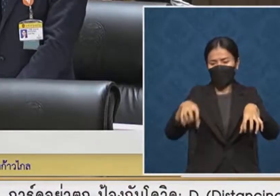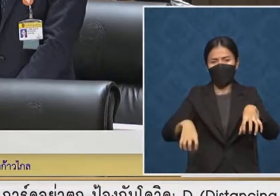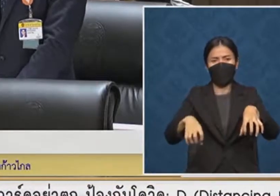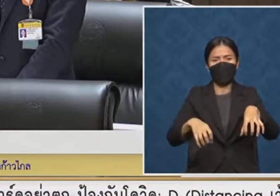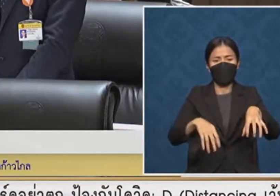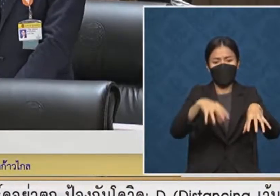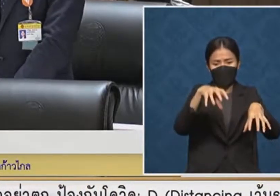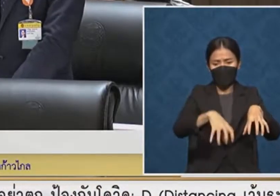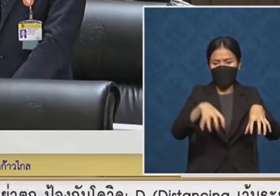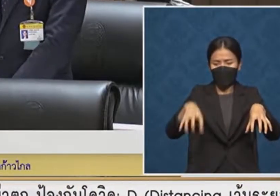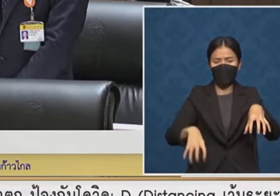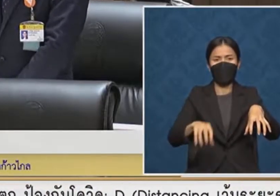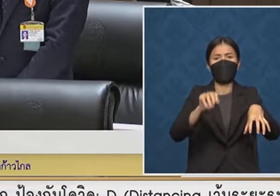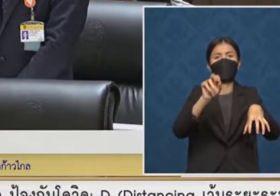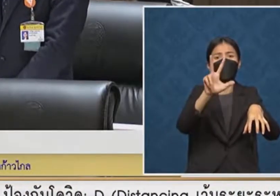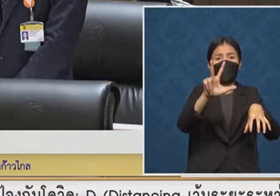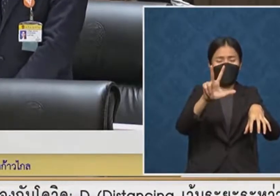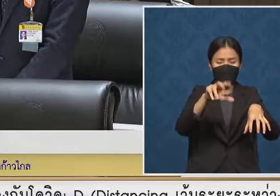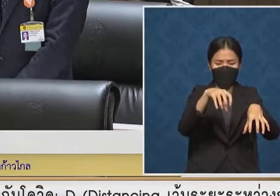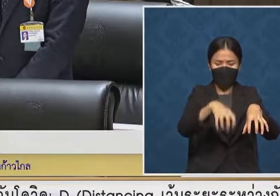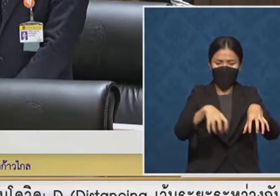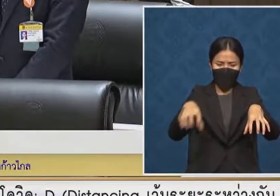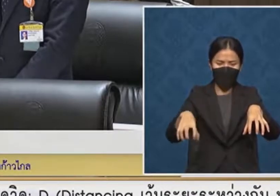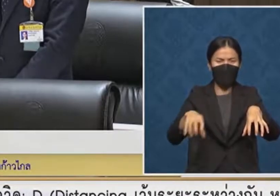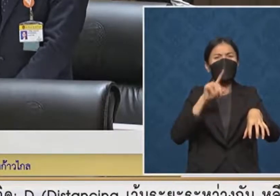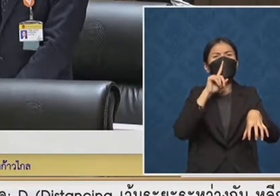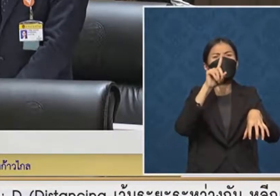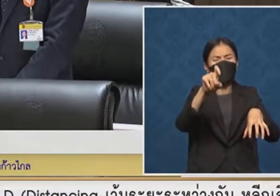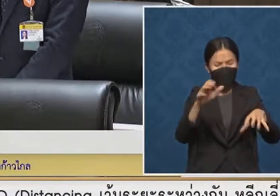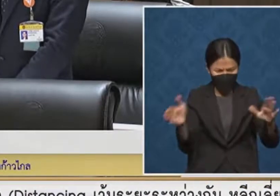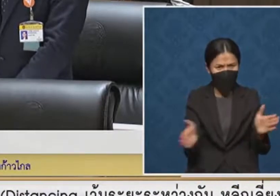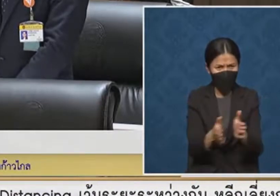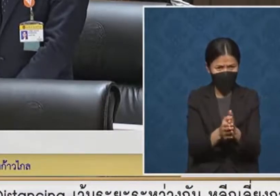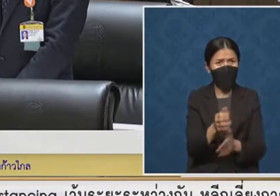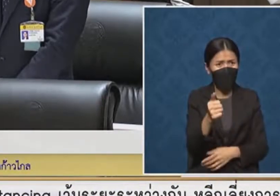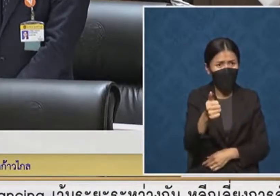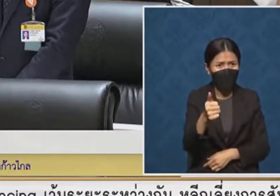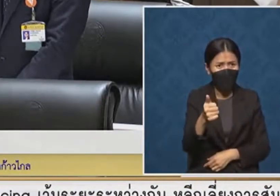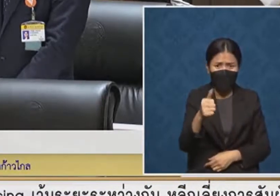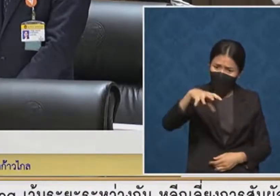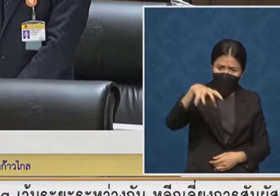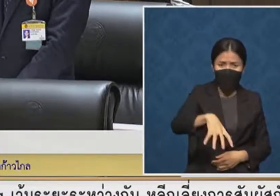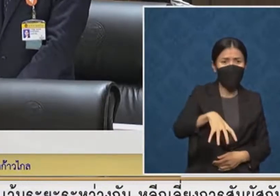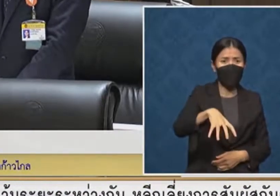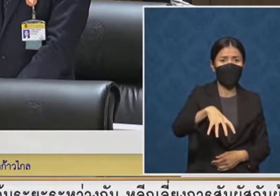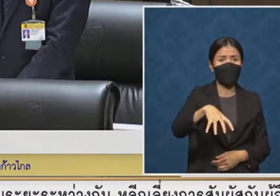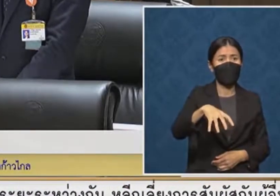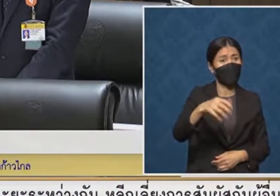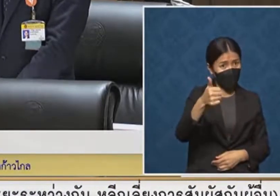ศ.ศ.ศ.ศ.ศ.ศ.ศ.ศ.ศ.ศ.ศ.ศ.